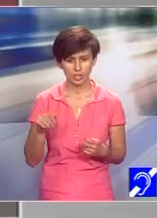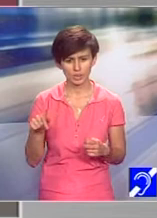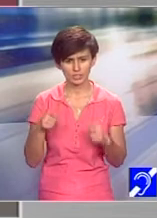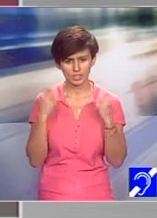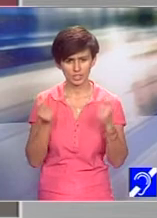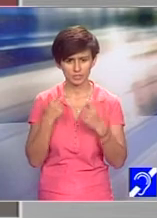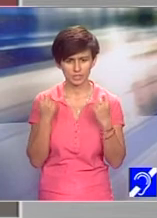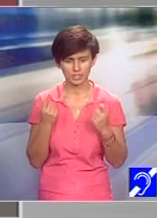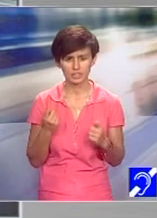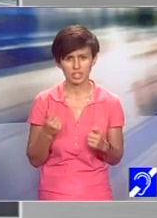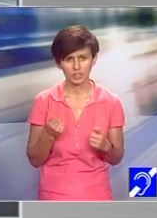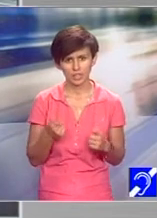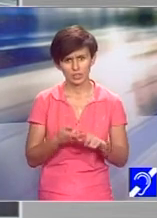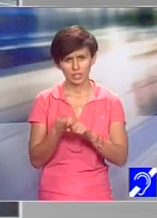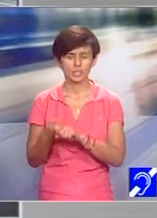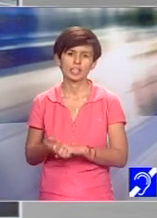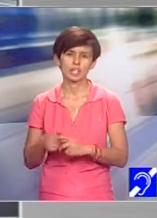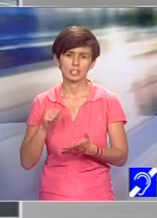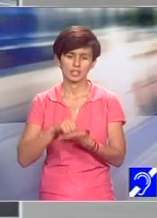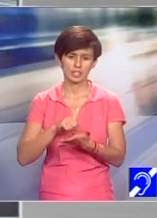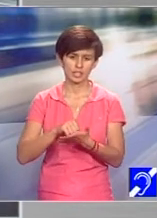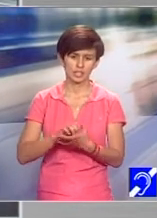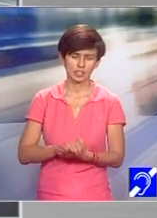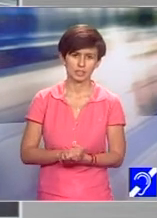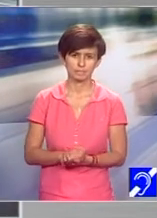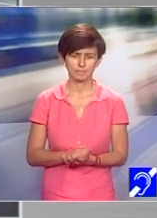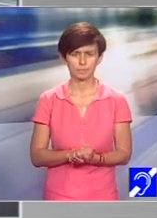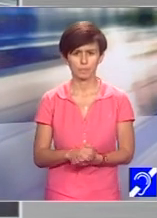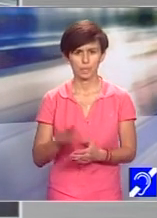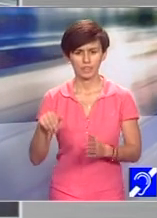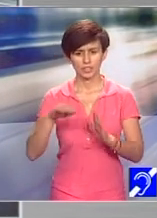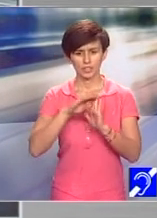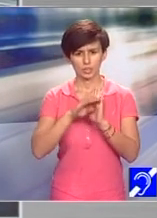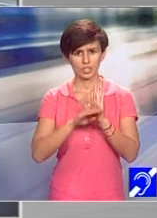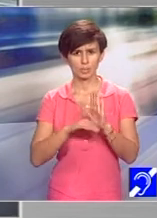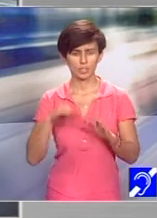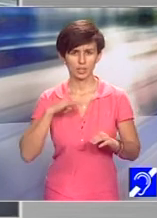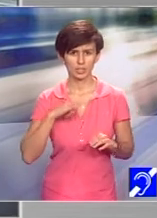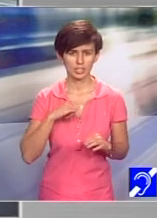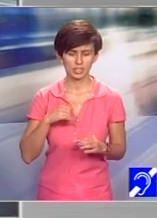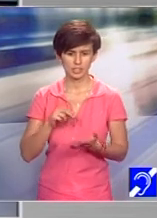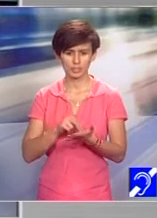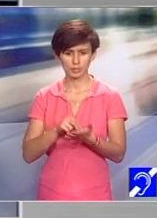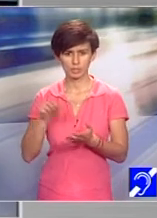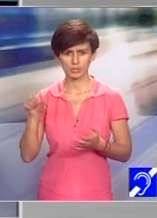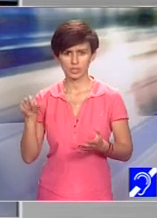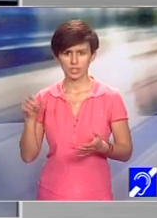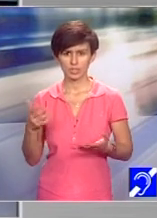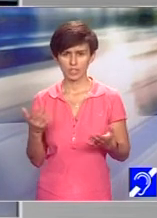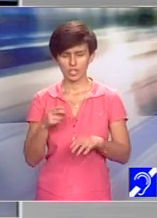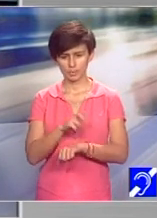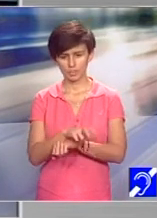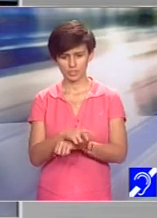anvergură legate de carte. Aveți și un program interesant pe care îl propuneți celor care participă? Da, avem, pe